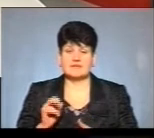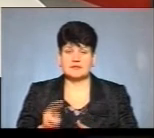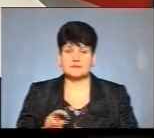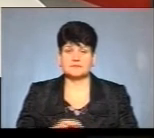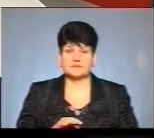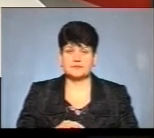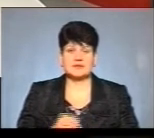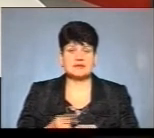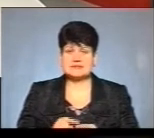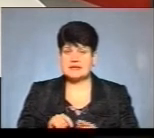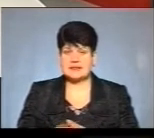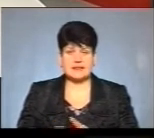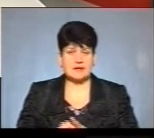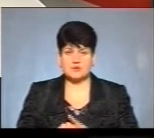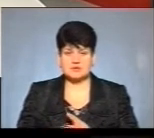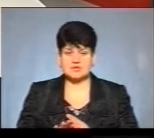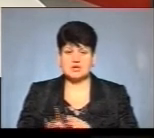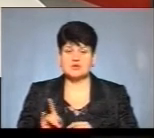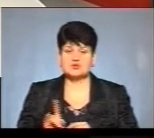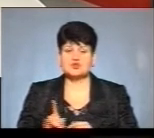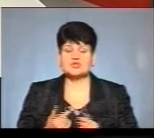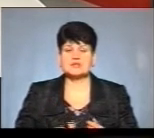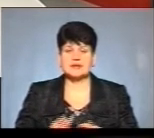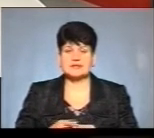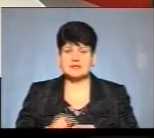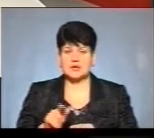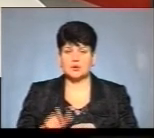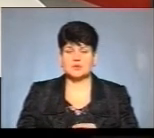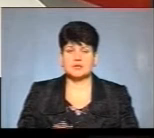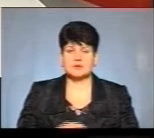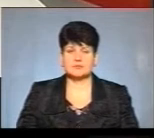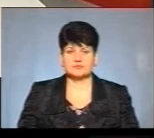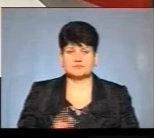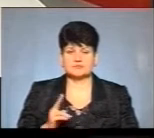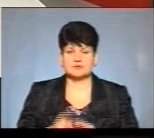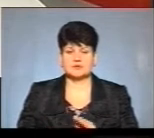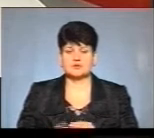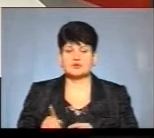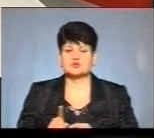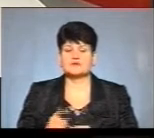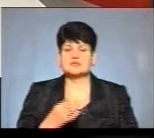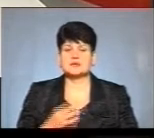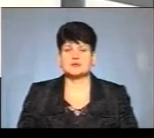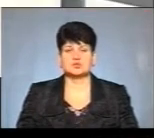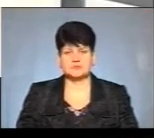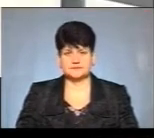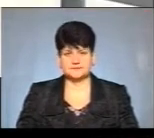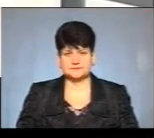це не означає, що життя цієї людини повноцінно завершується, що ви скажете з цього